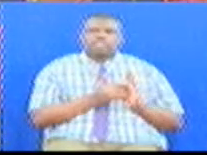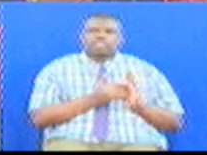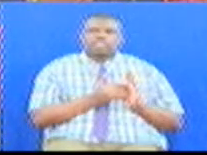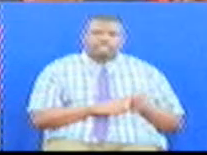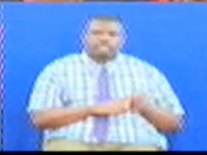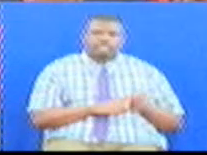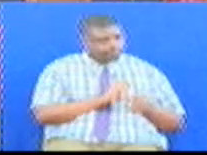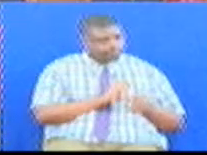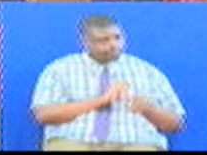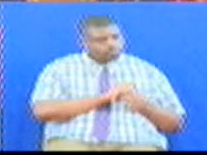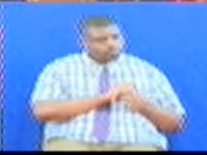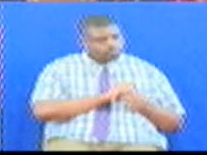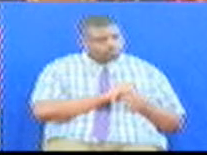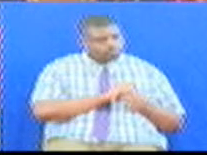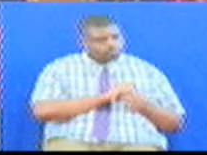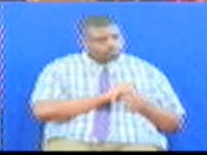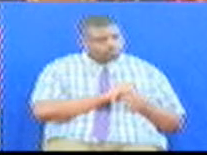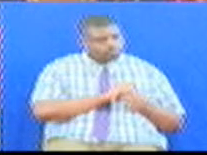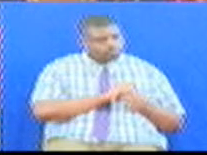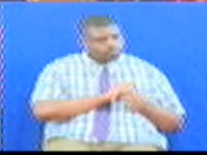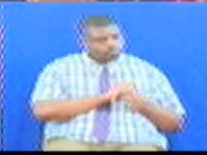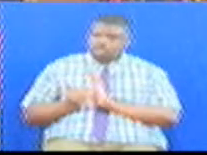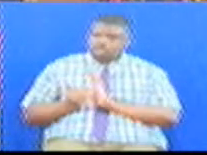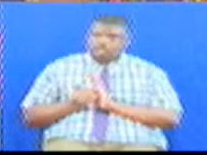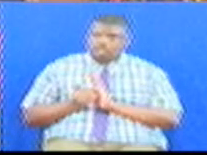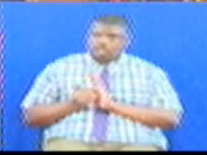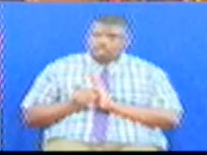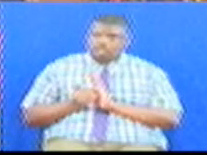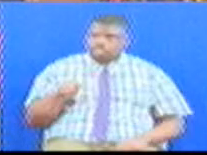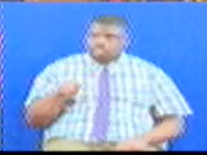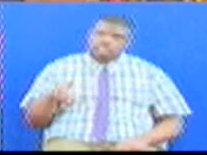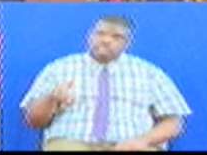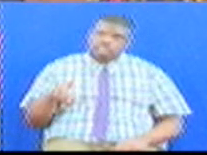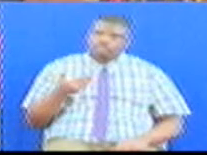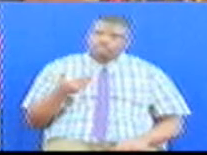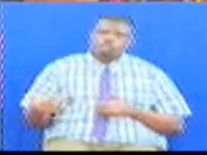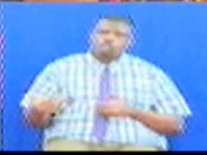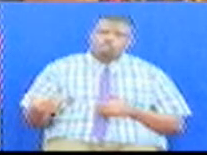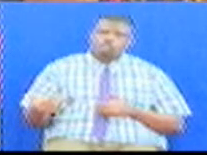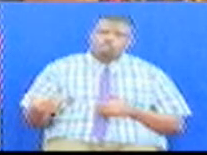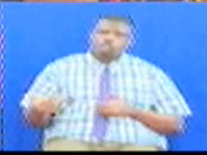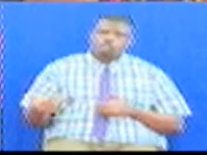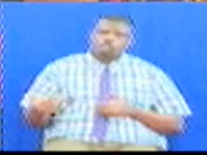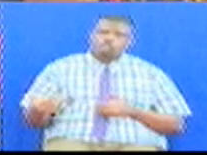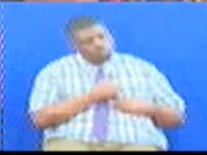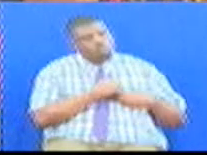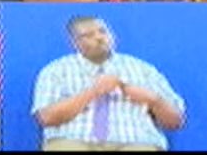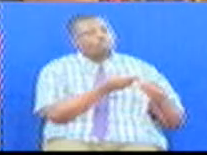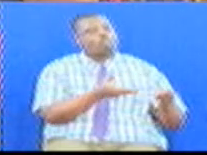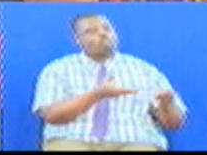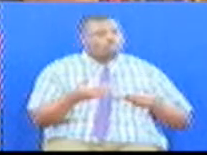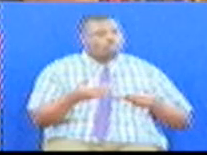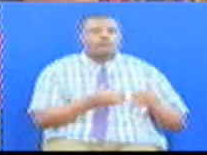Act Cap 1 ambayo inamtaka mwanasheria, imempa mwanasheria mkuu